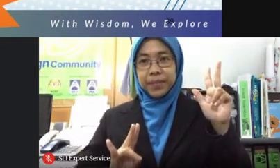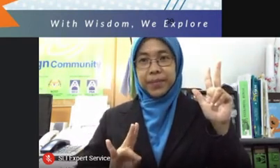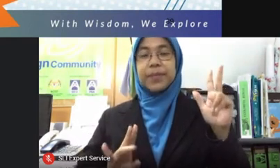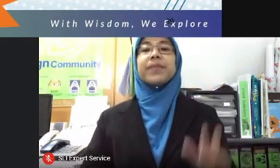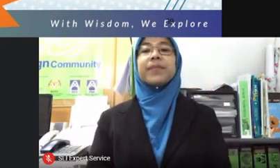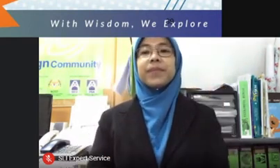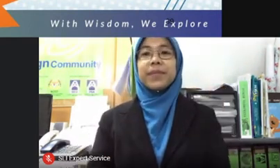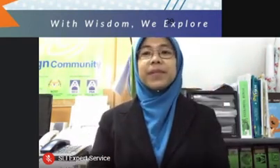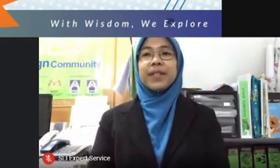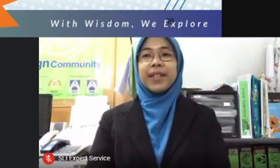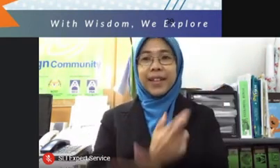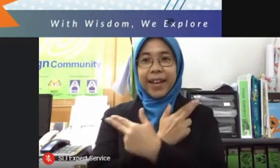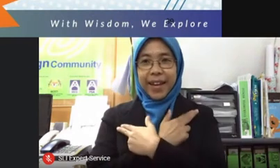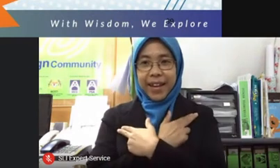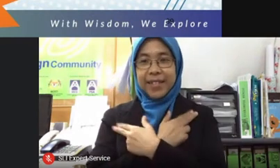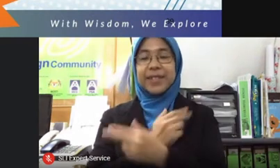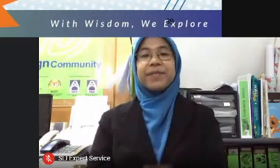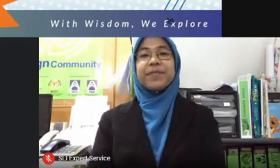2, 3, 4, 5, 6, 7. Relax.